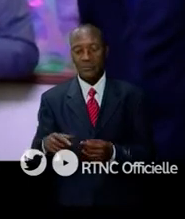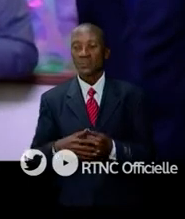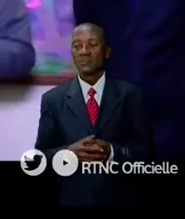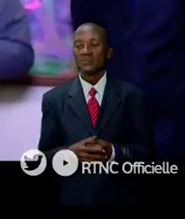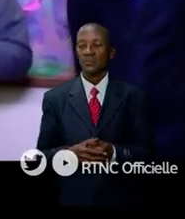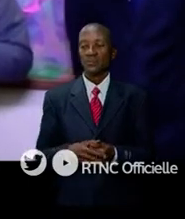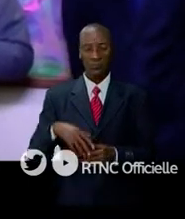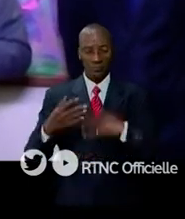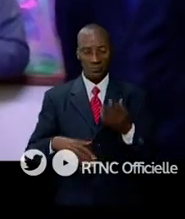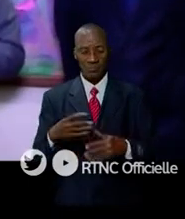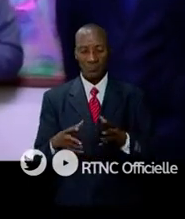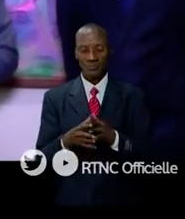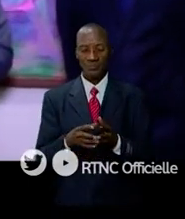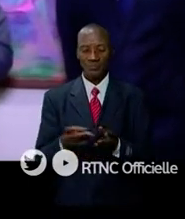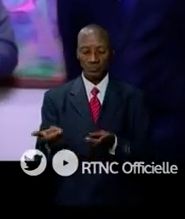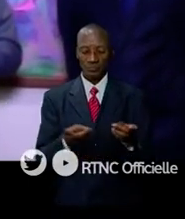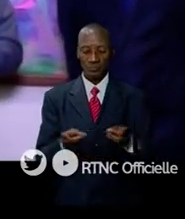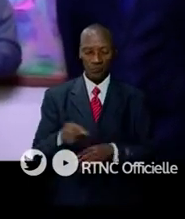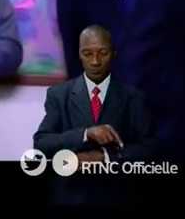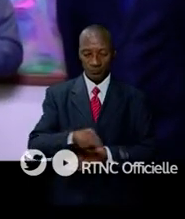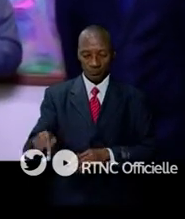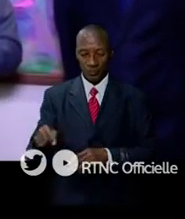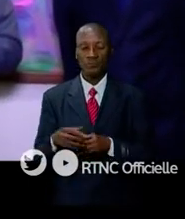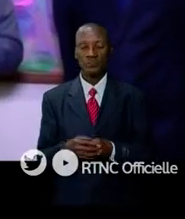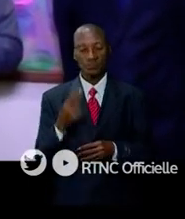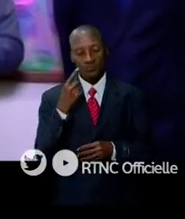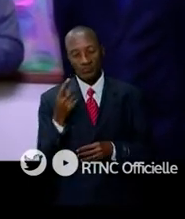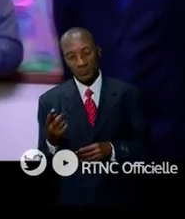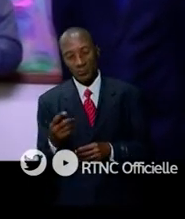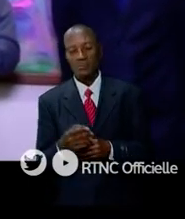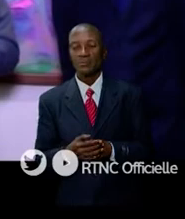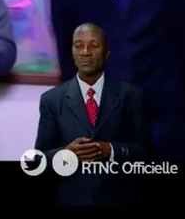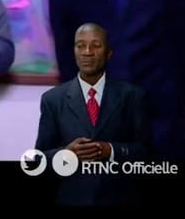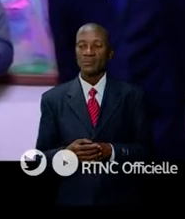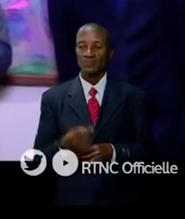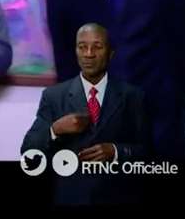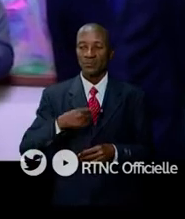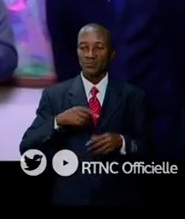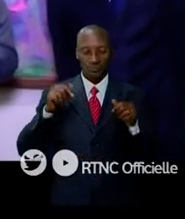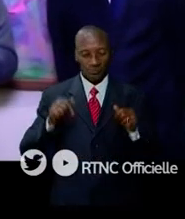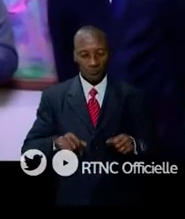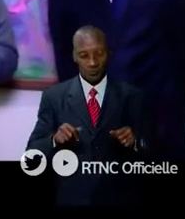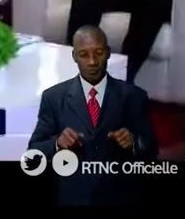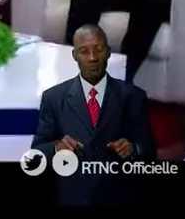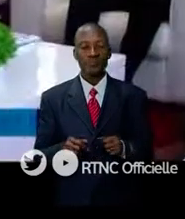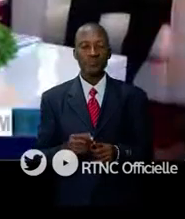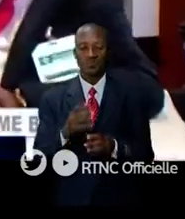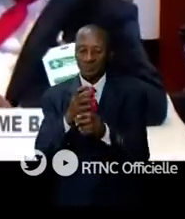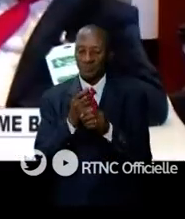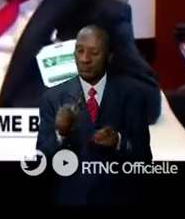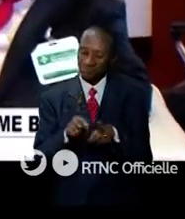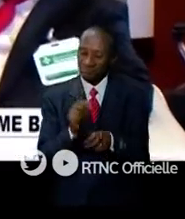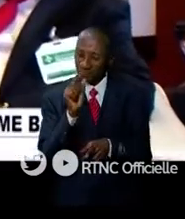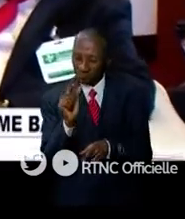de cabinet pour voir ce qu'il y a lieu de faire pour que nous puissions avoir ne fût-ce qu'un minimum. Sous